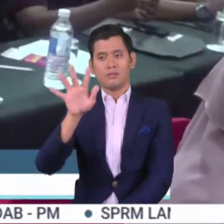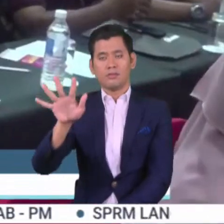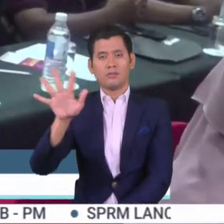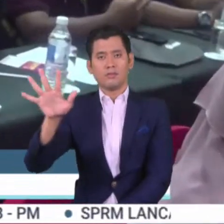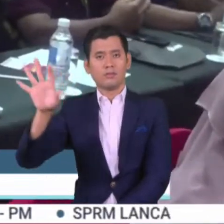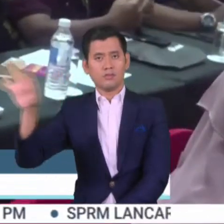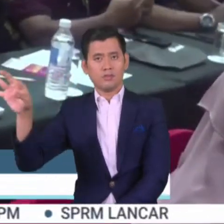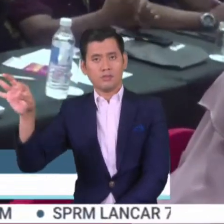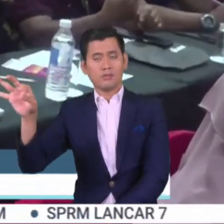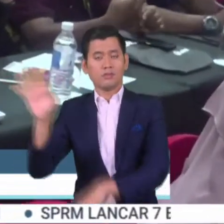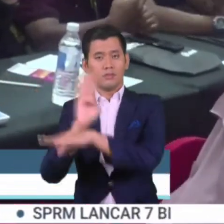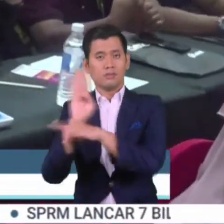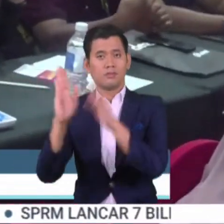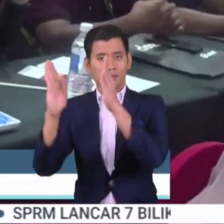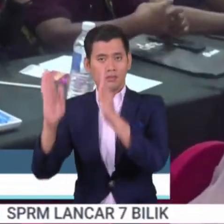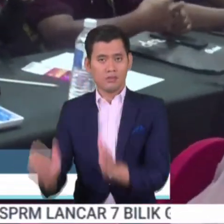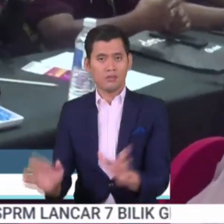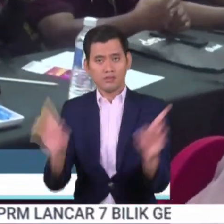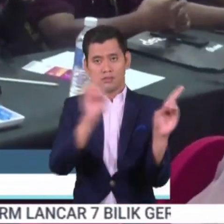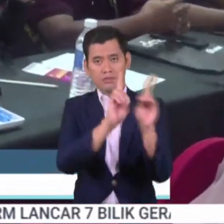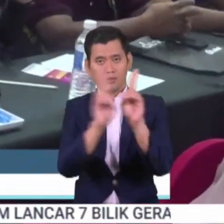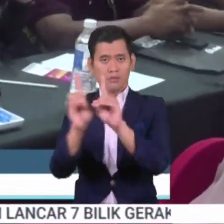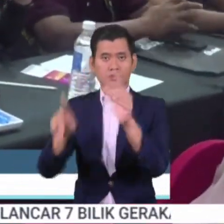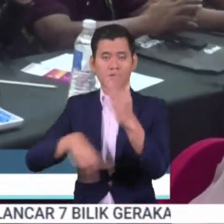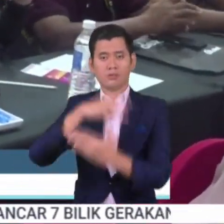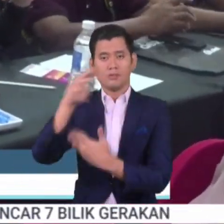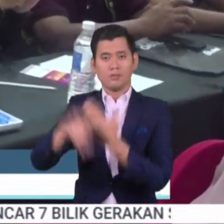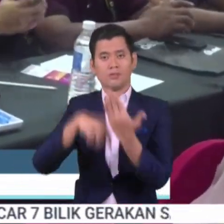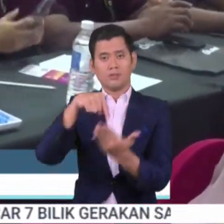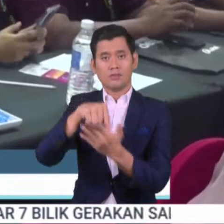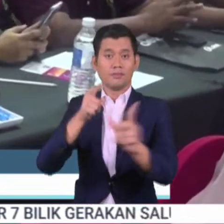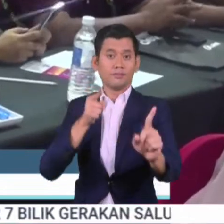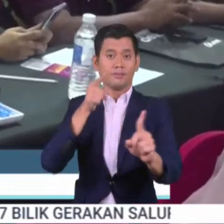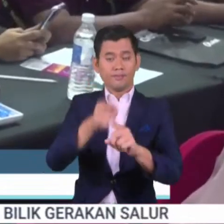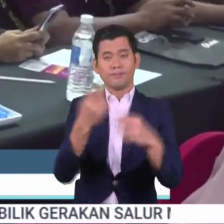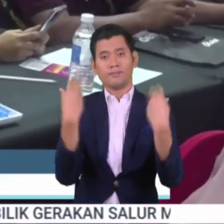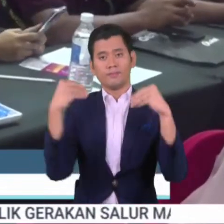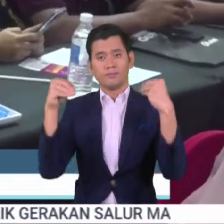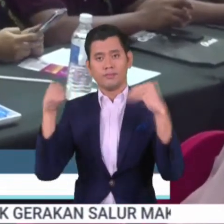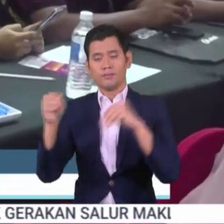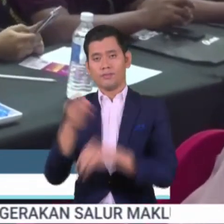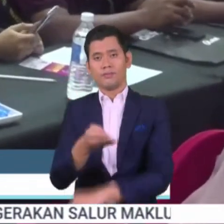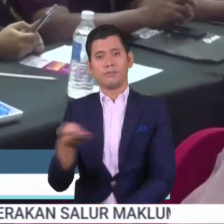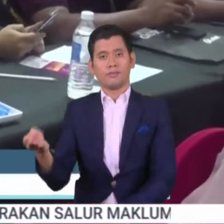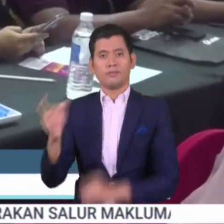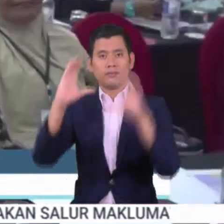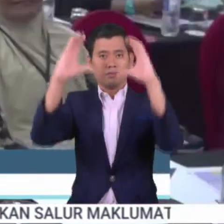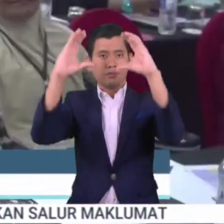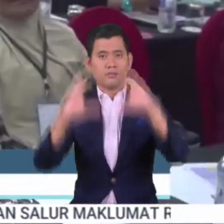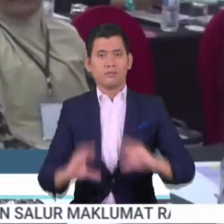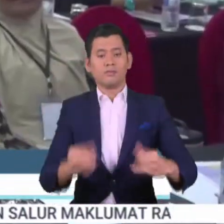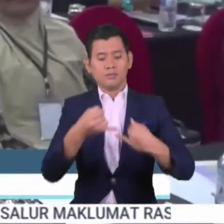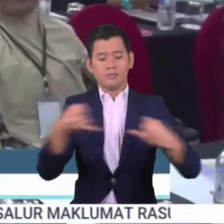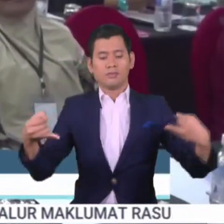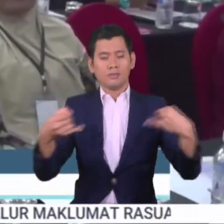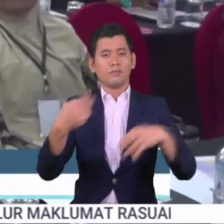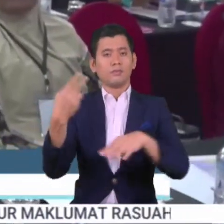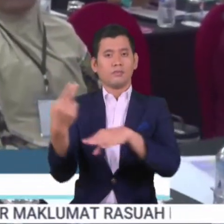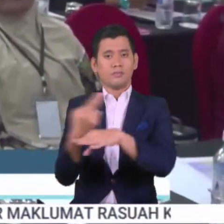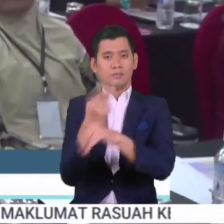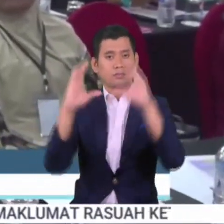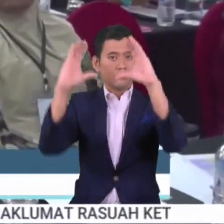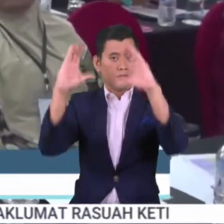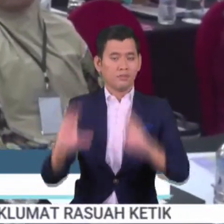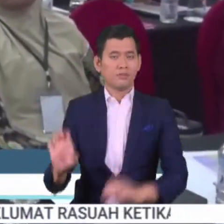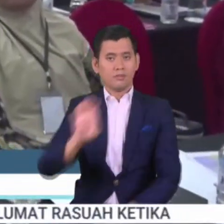4,559 usahawan desa menyertai program ini yang memfokus kepada pemasaran pelbagai produk secara dalam talian di platform e-dagang.